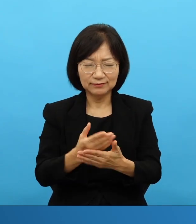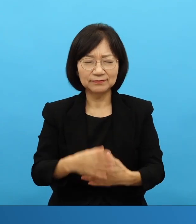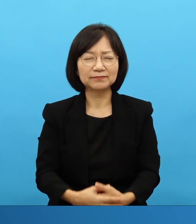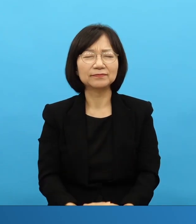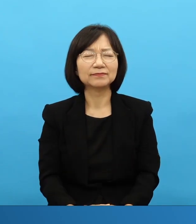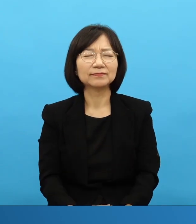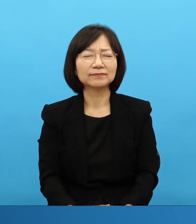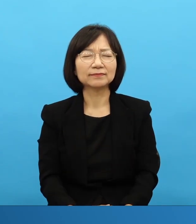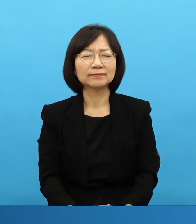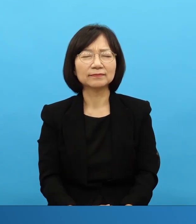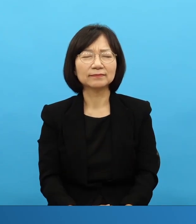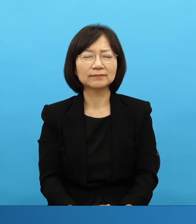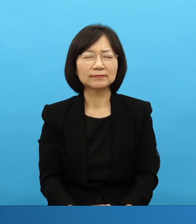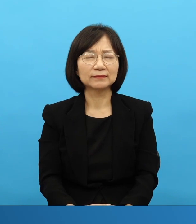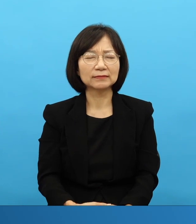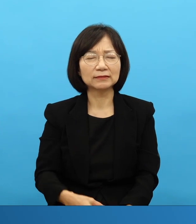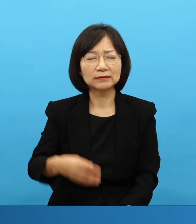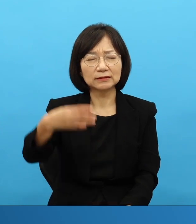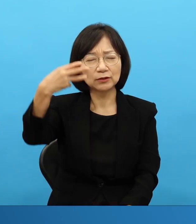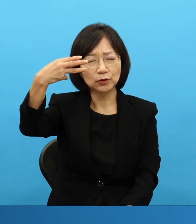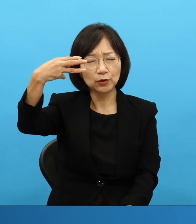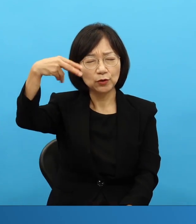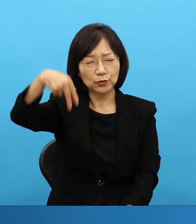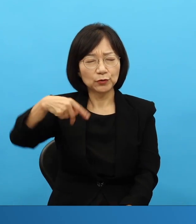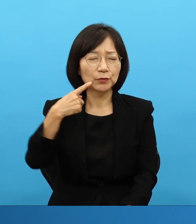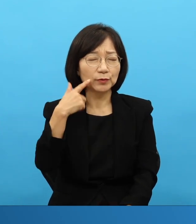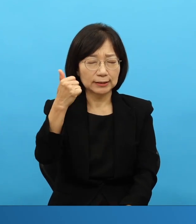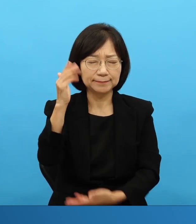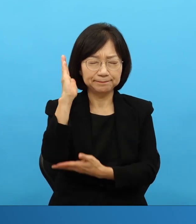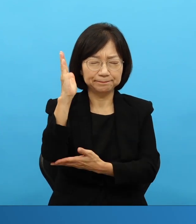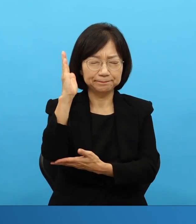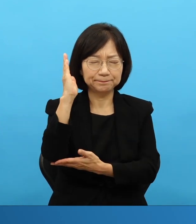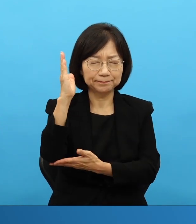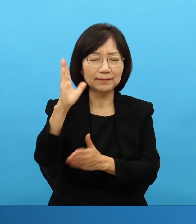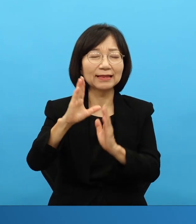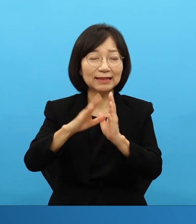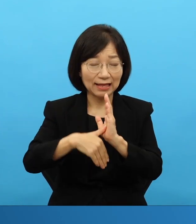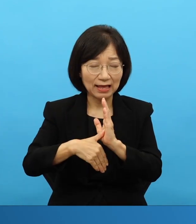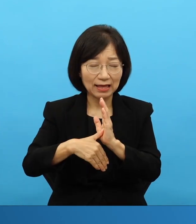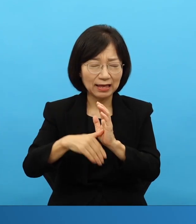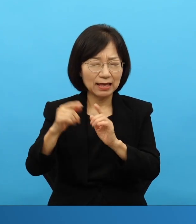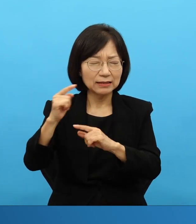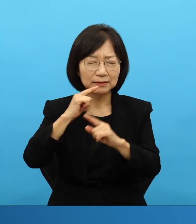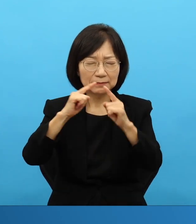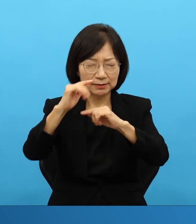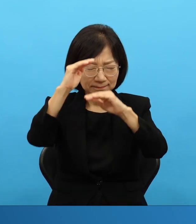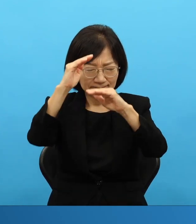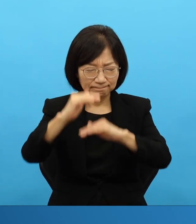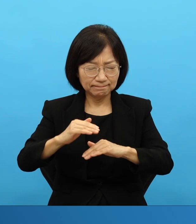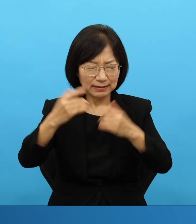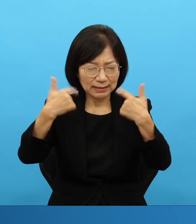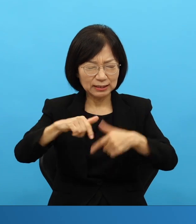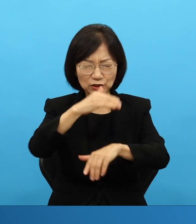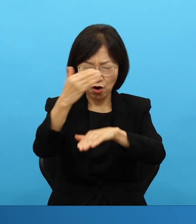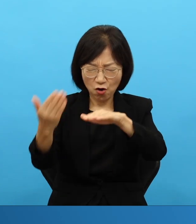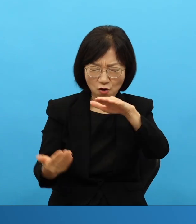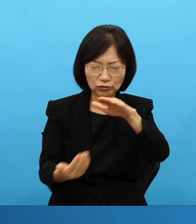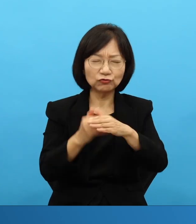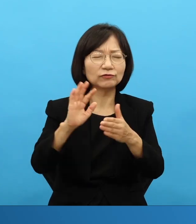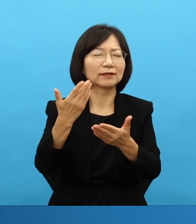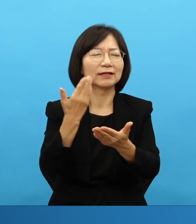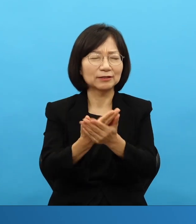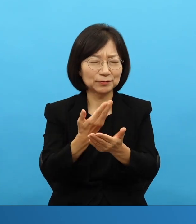with a heart of only, and lead us to leave behind a masterpiece. 하나님께서 가장 귀하게 여기시는 것, 다음의 것을